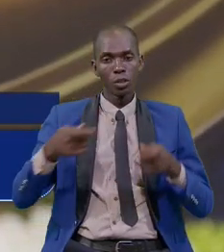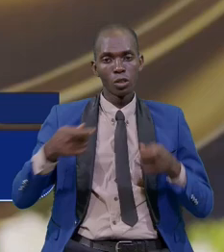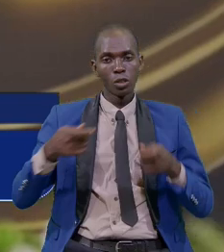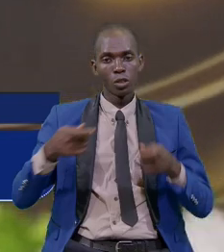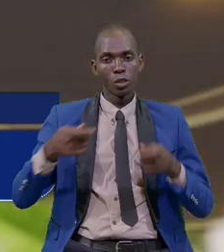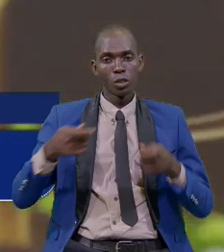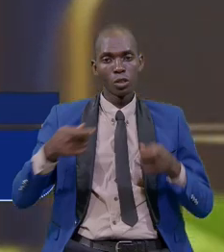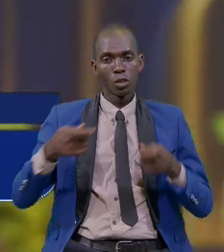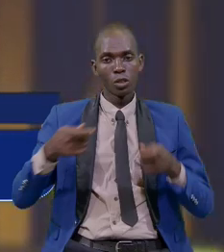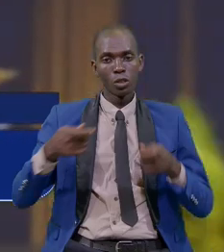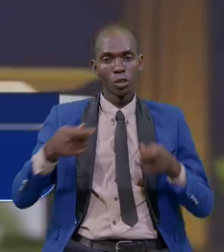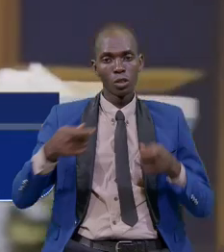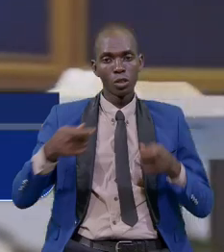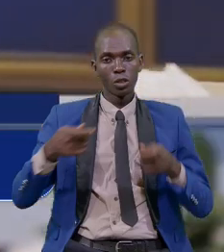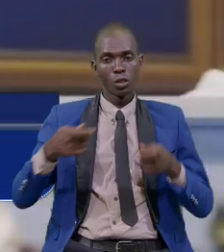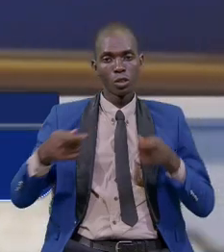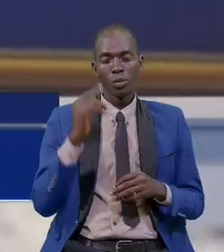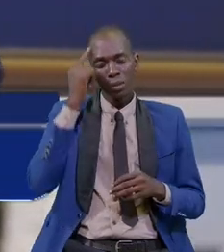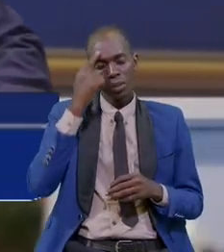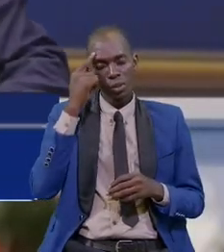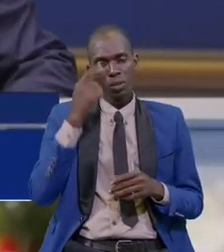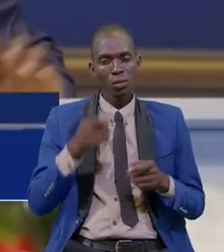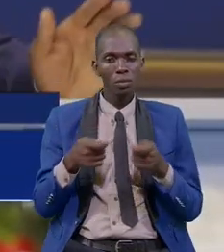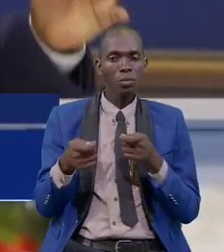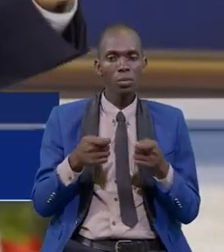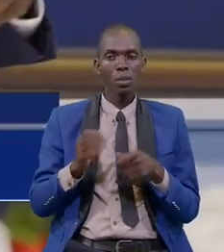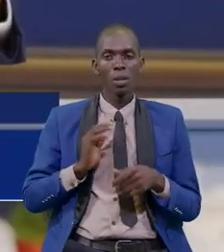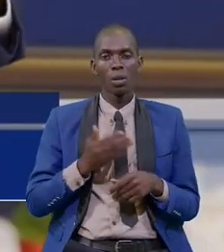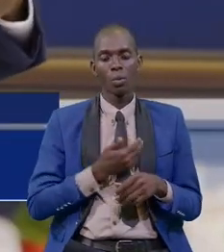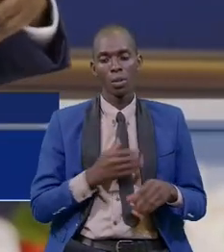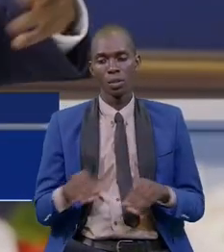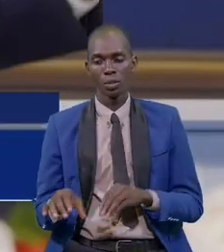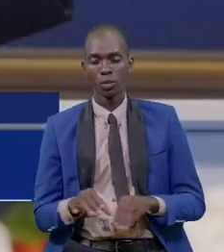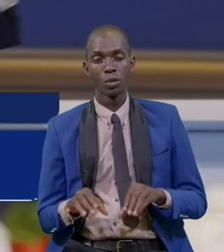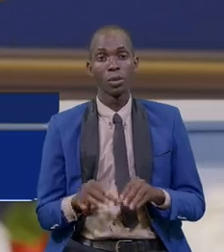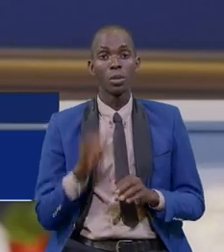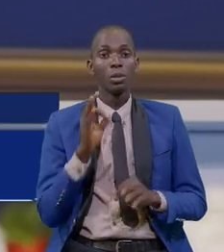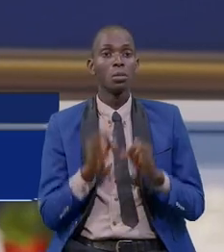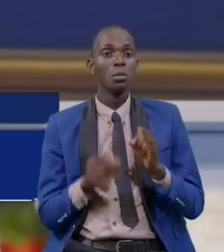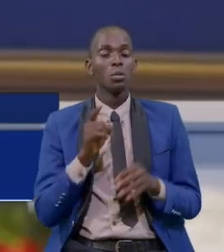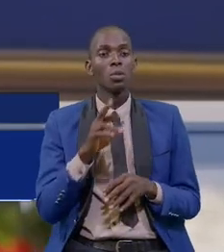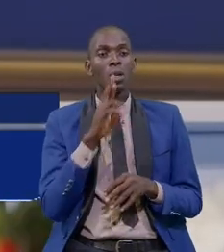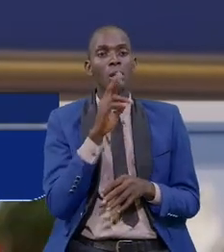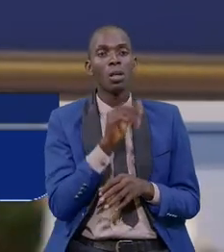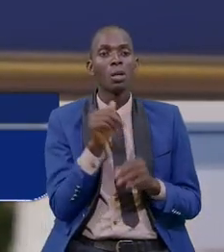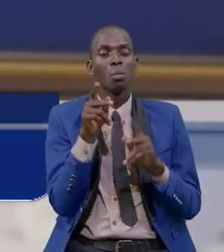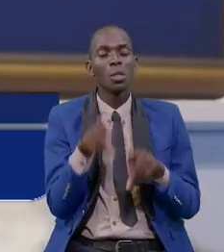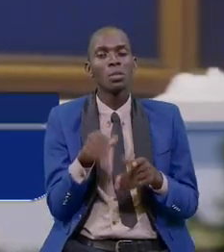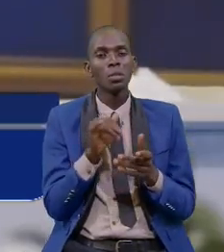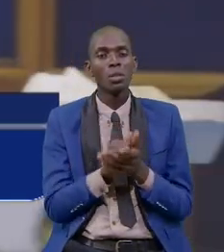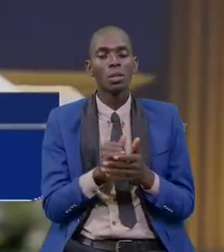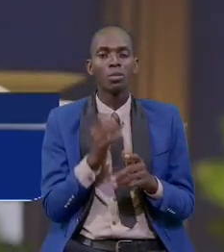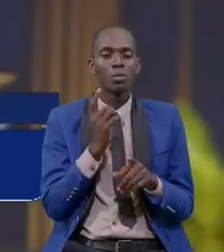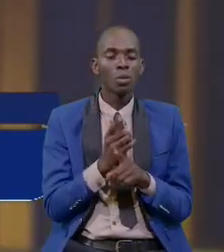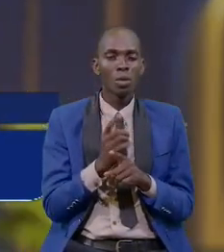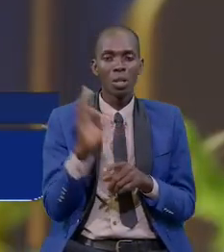nos chemins pour penser. Il guide nos actions. Si vous êtes une personne, vous agissez seulement, vous pensez seulement,